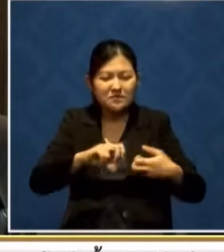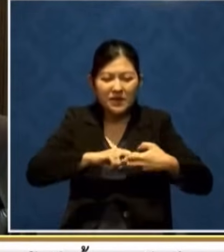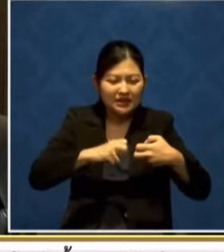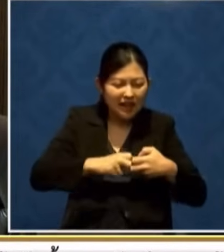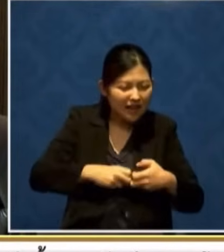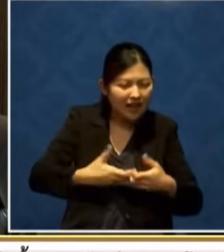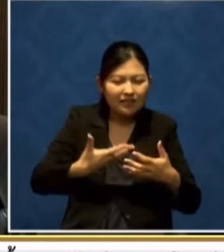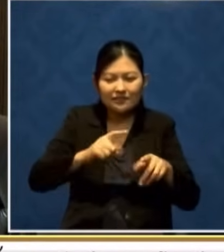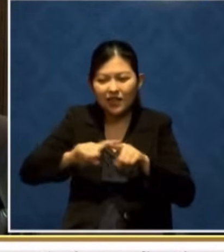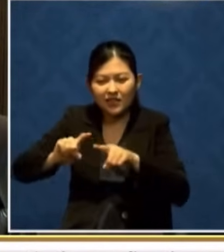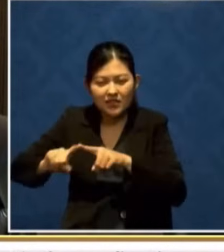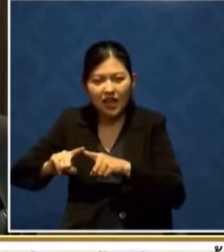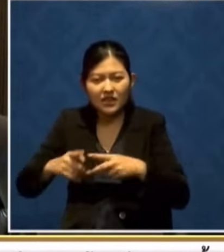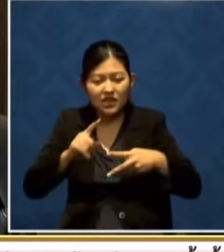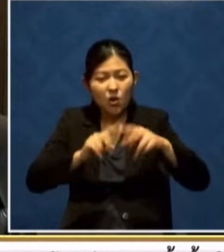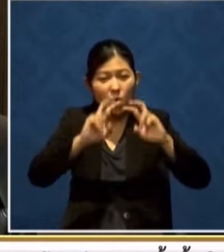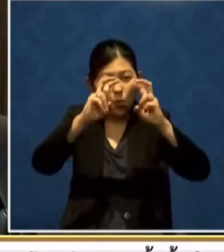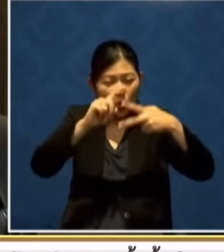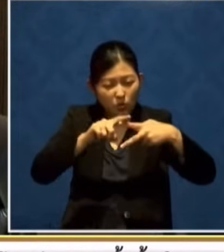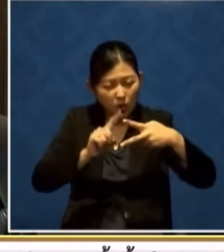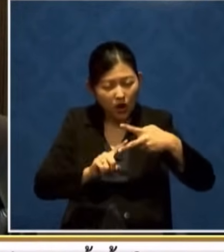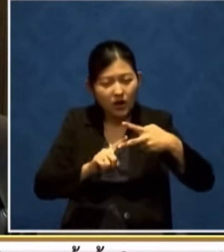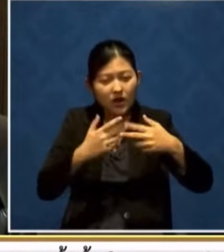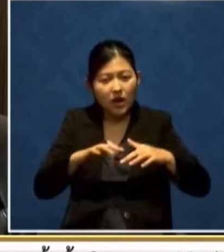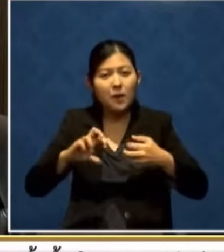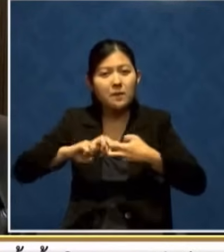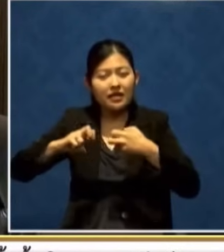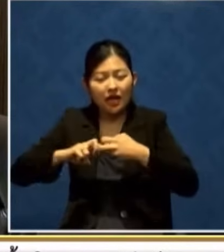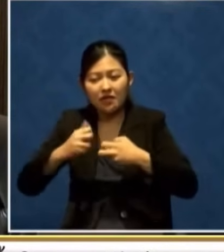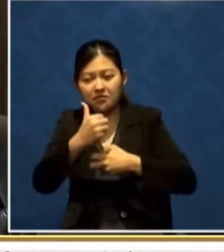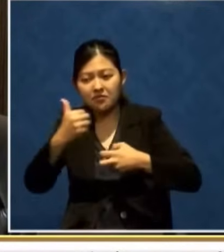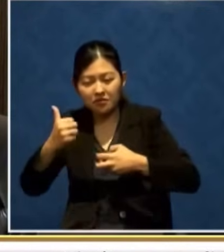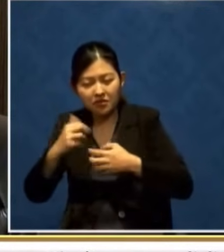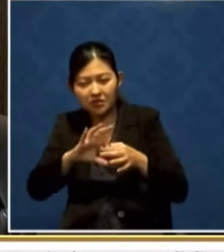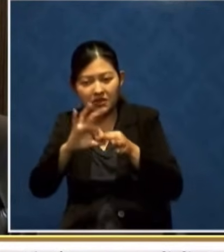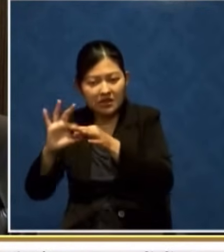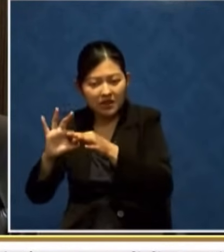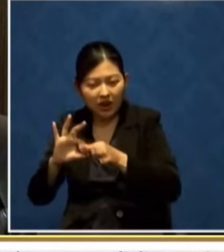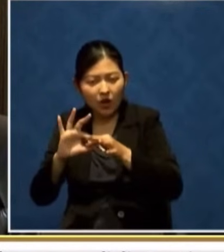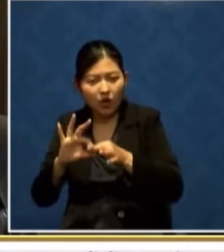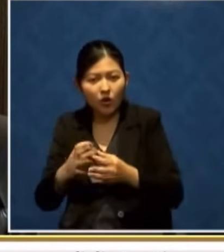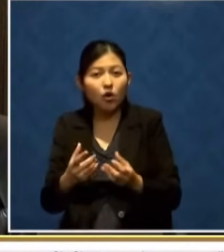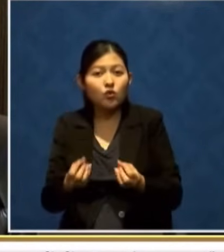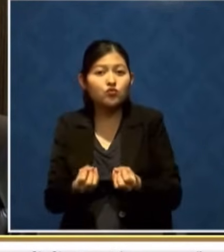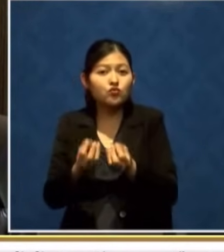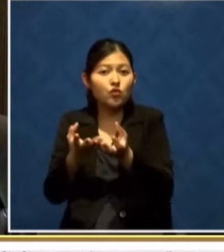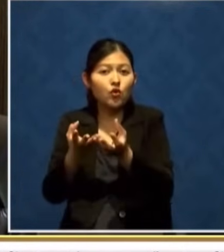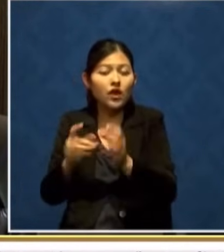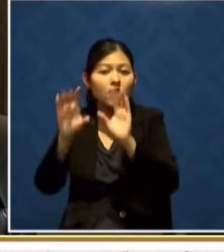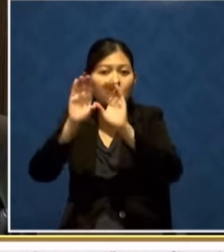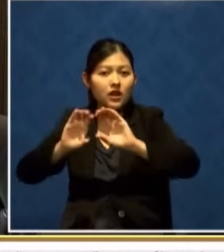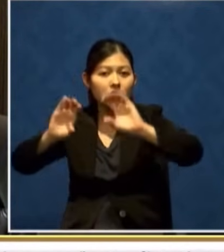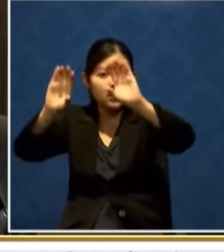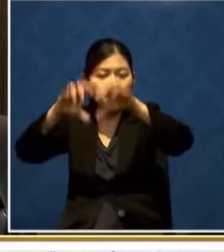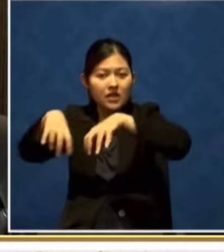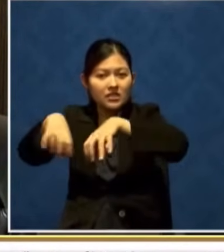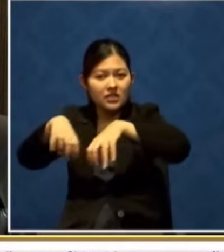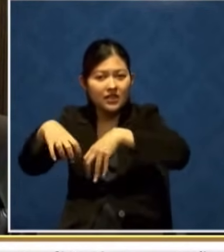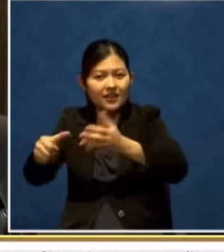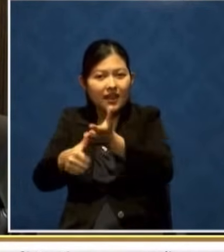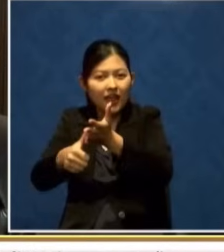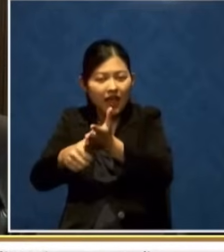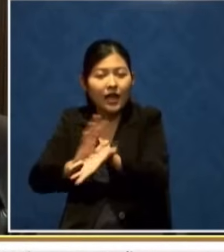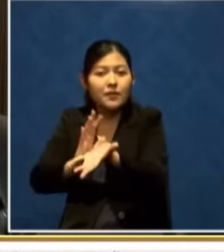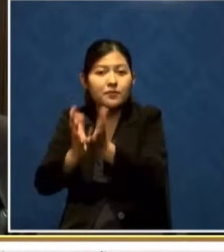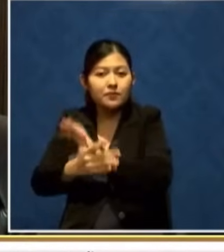จากเหตุการณ์ทั้งสองกรณีและปัญหาอื่นที่เกี่ยวข้องและส่งผลการพิจารณาให้รัฐบาลรับไปดำเนินการเพื่อปฏิรูปตำรวจ